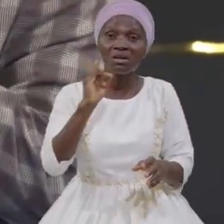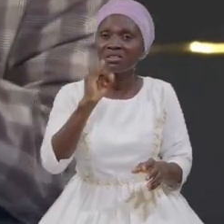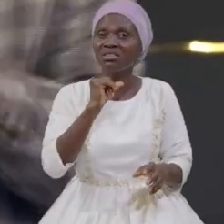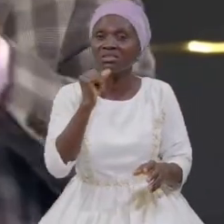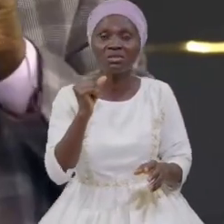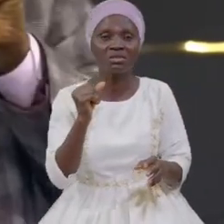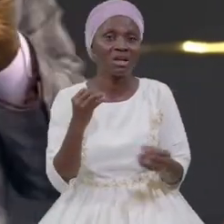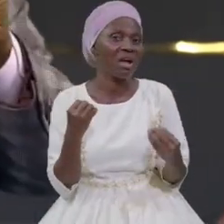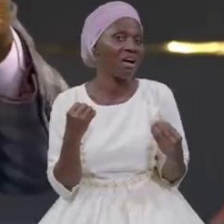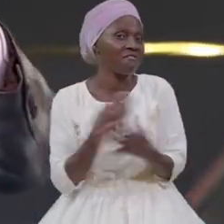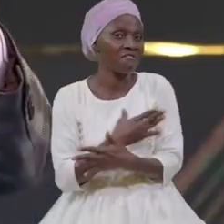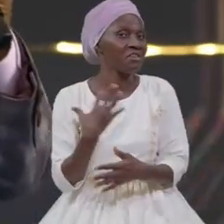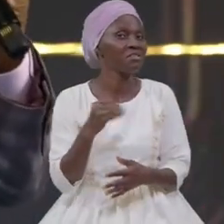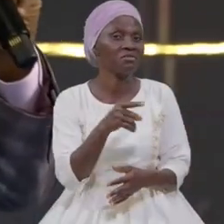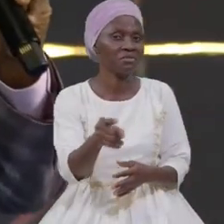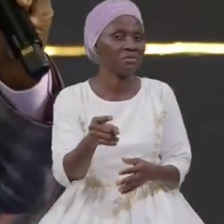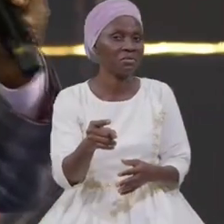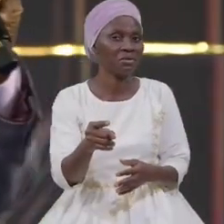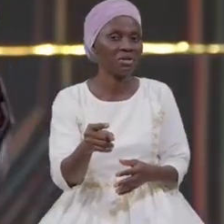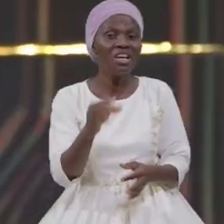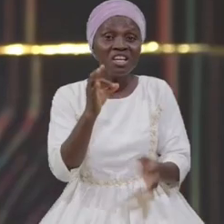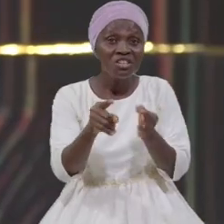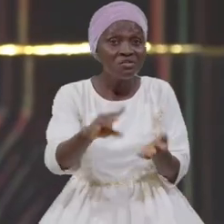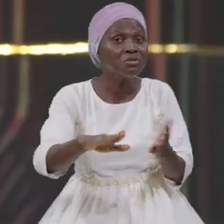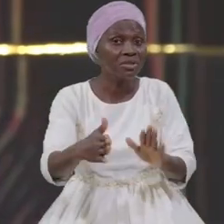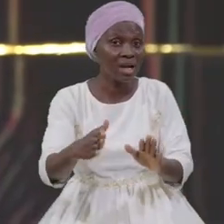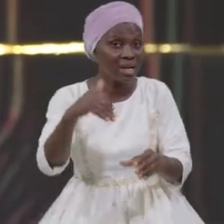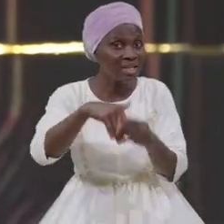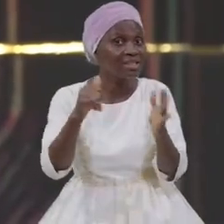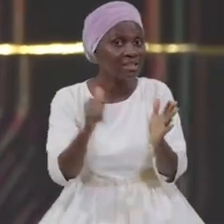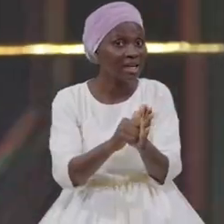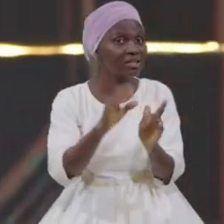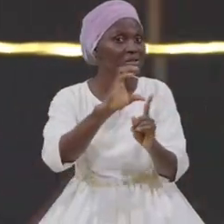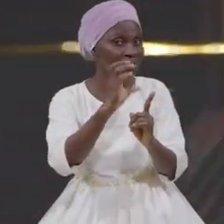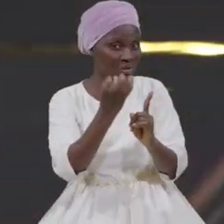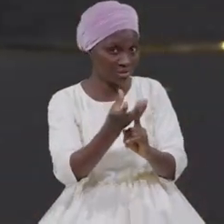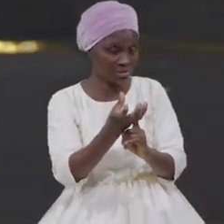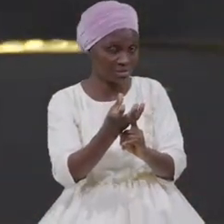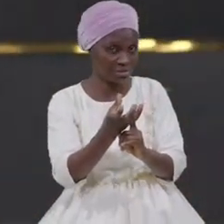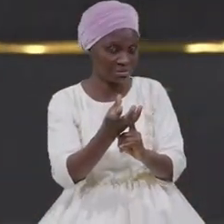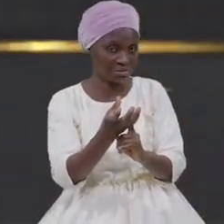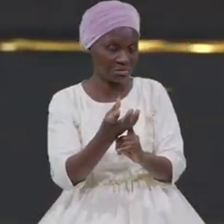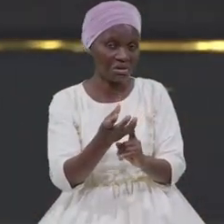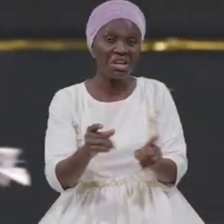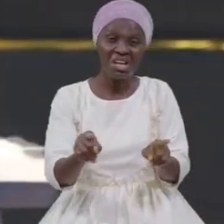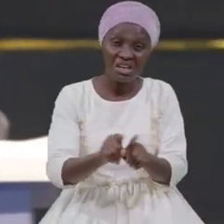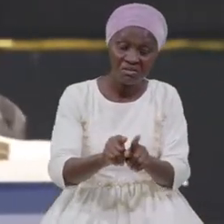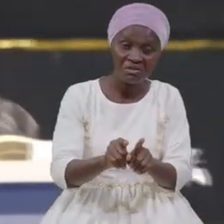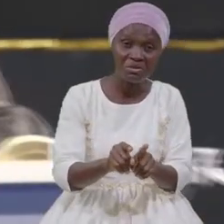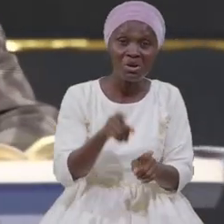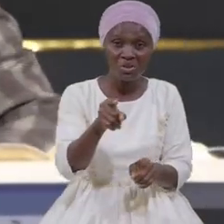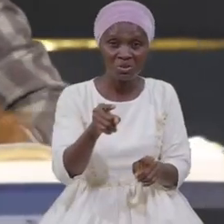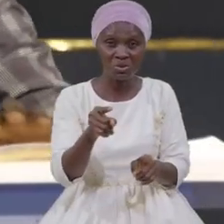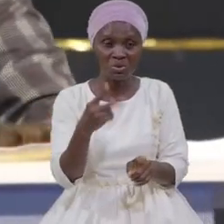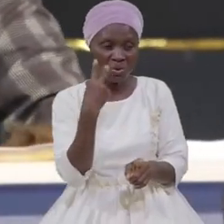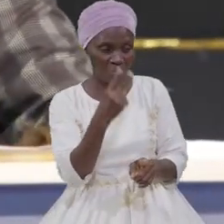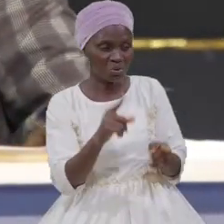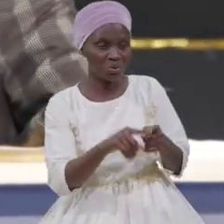ses créatures. Si tu meurs dans cet état-là, même si tu sembles être intouchable